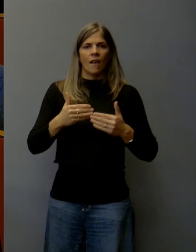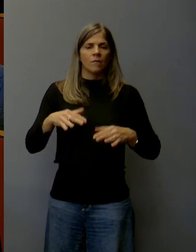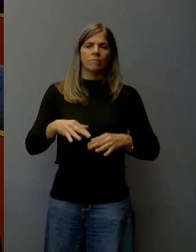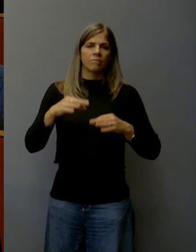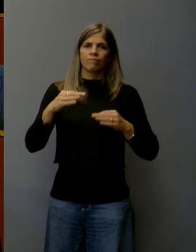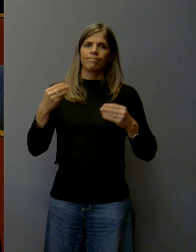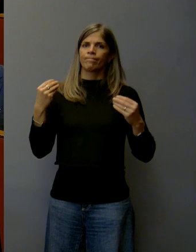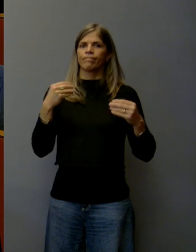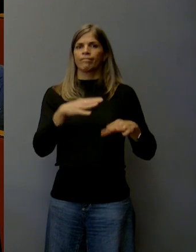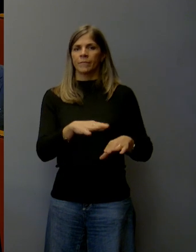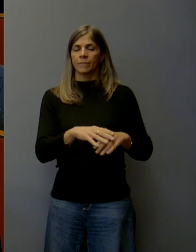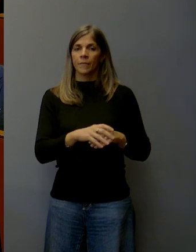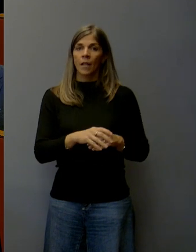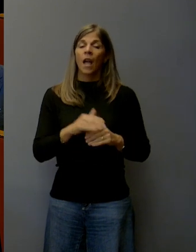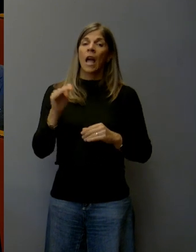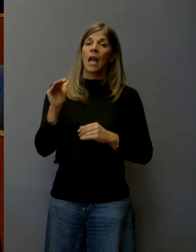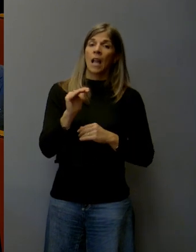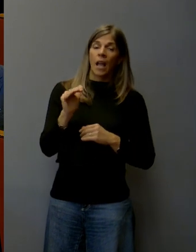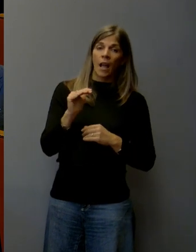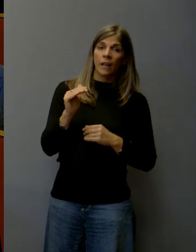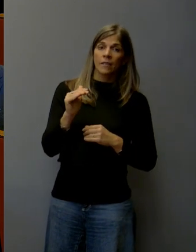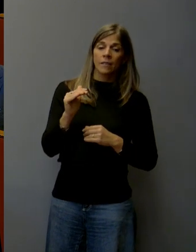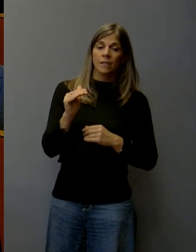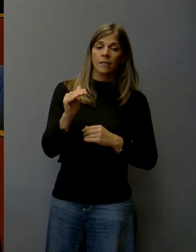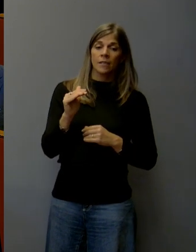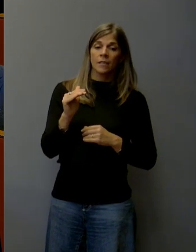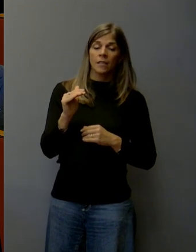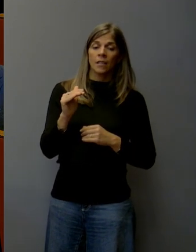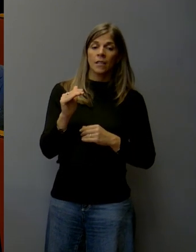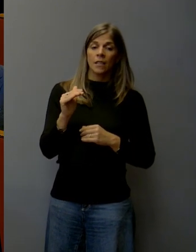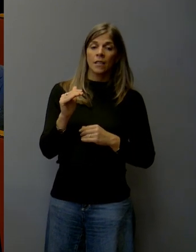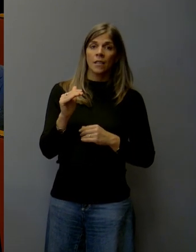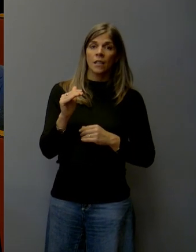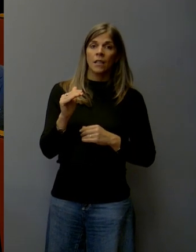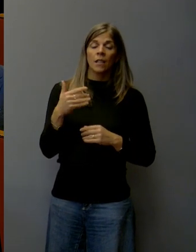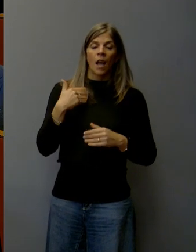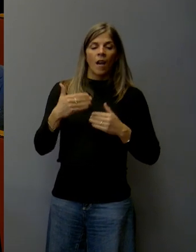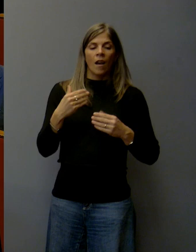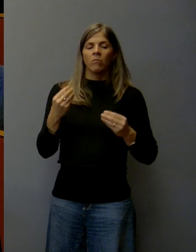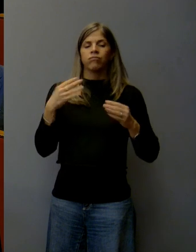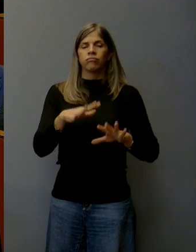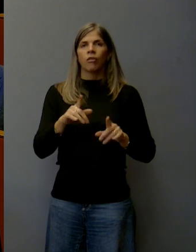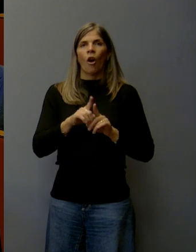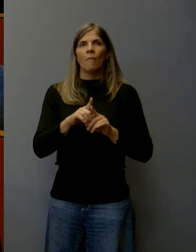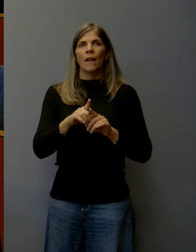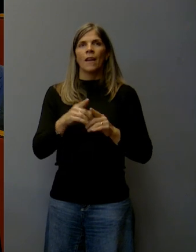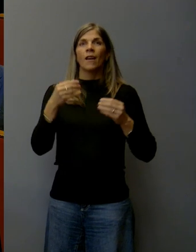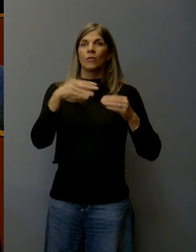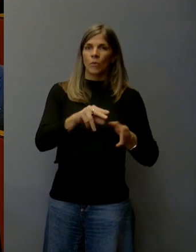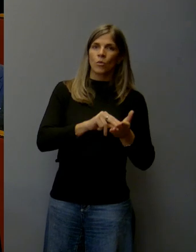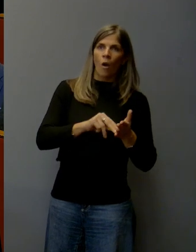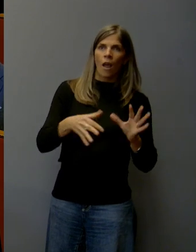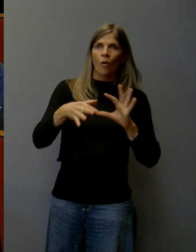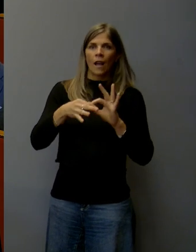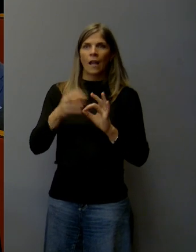ragazzi che in qualche maniera abbandonano anche un sogno e per